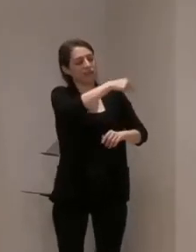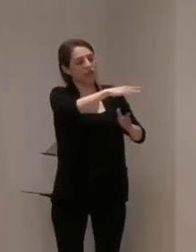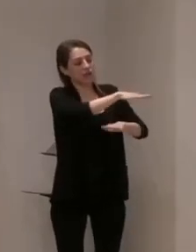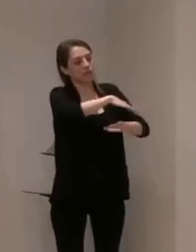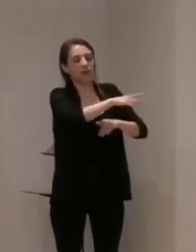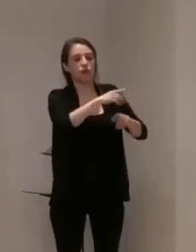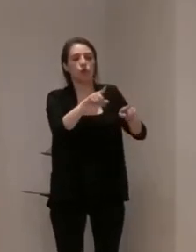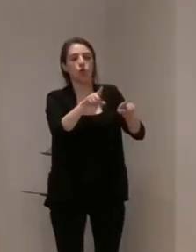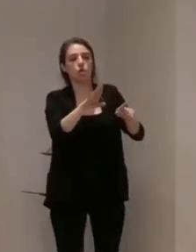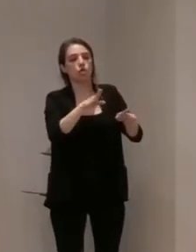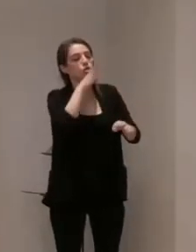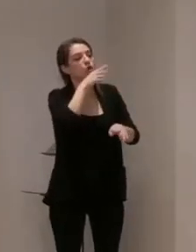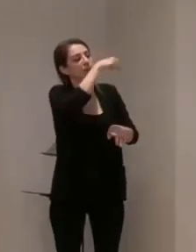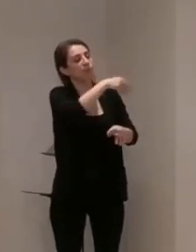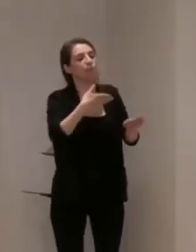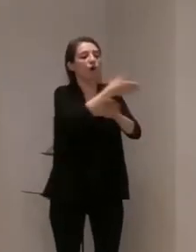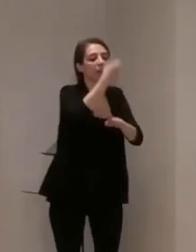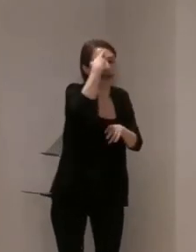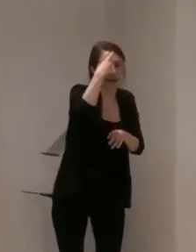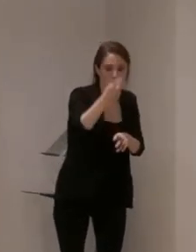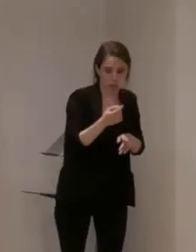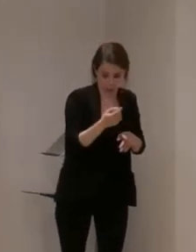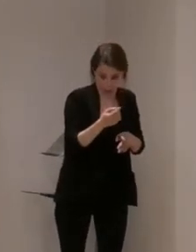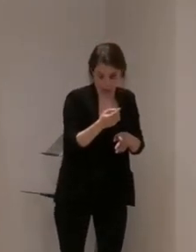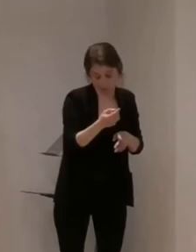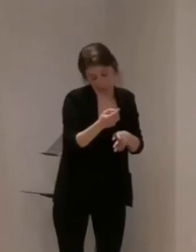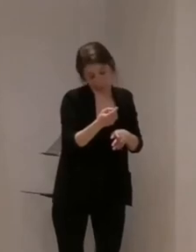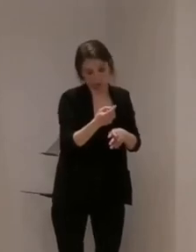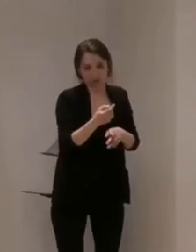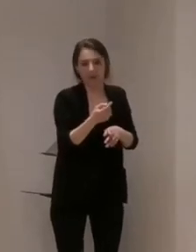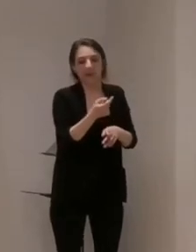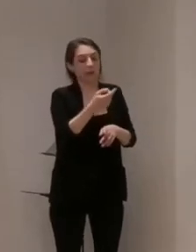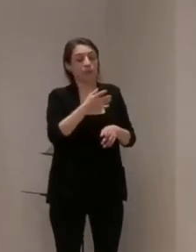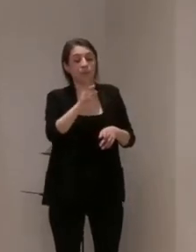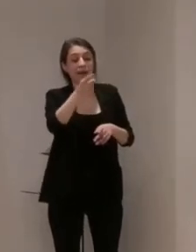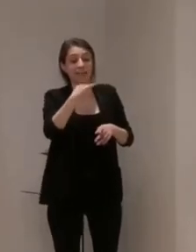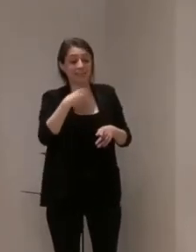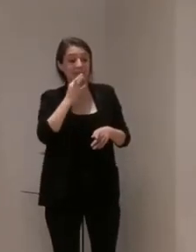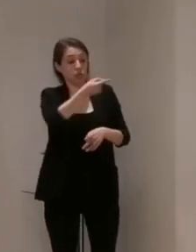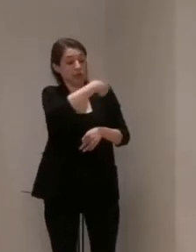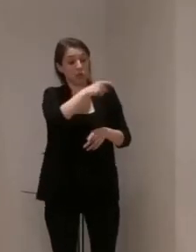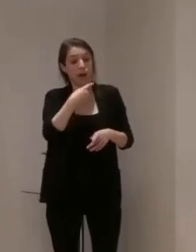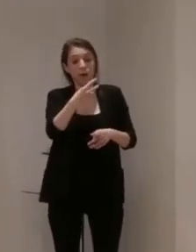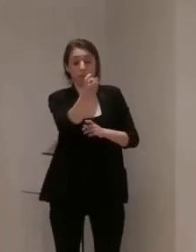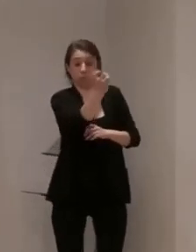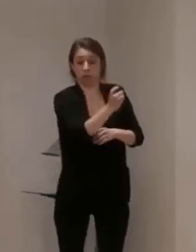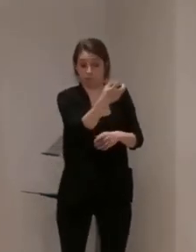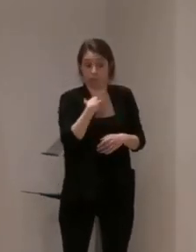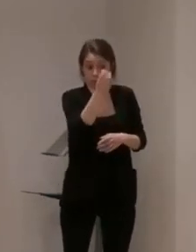Això què vol dir? Vol dir que ells aquí pretendrien explicar el seu relat. El seu